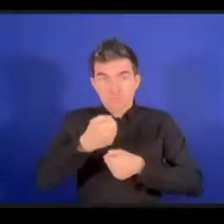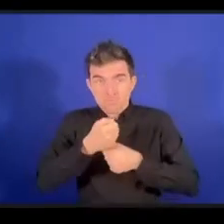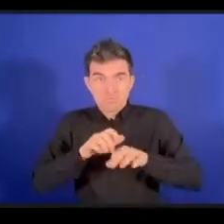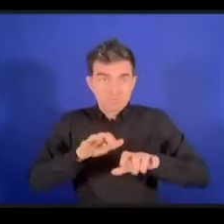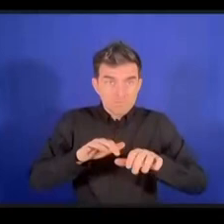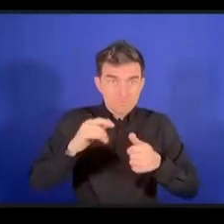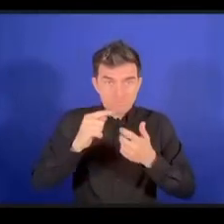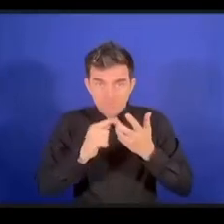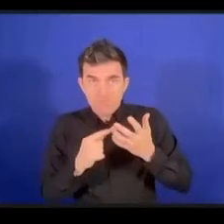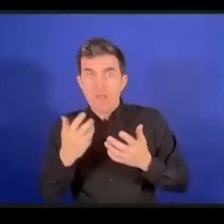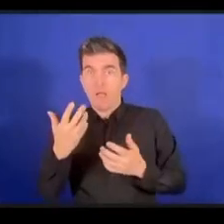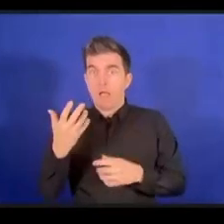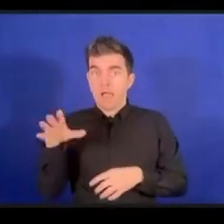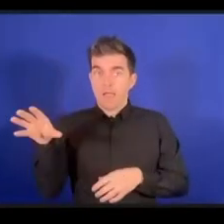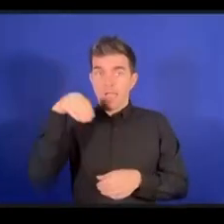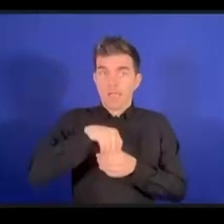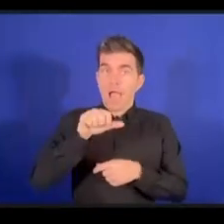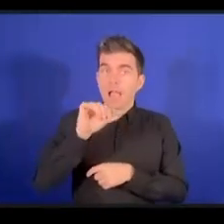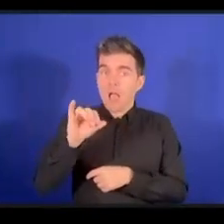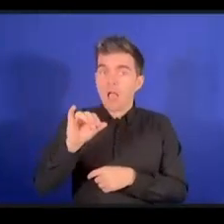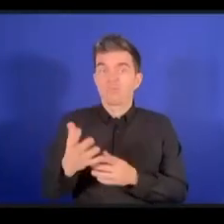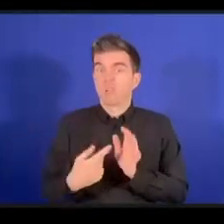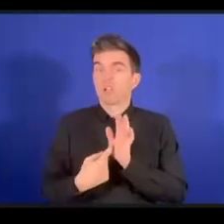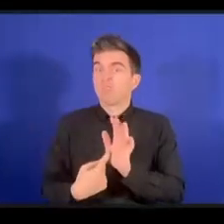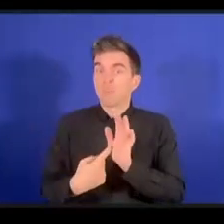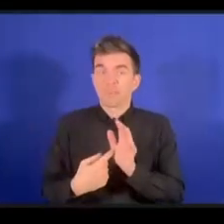他们偷那些密码，